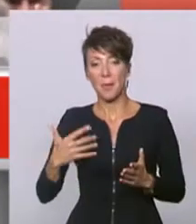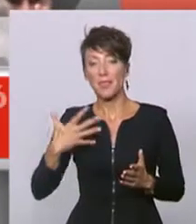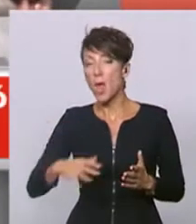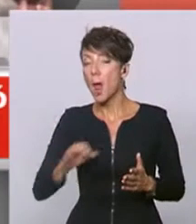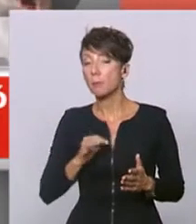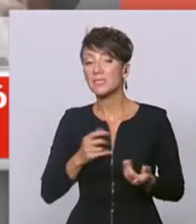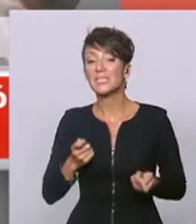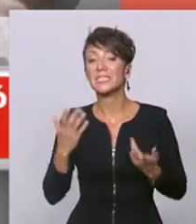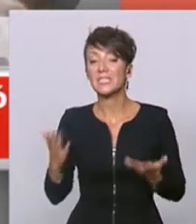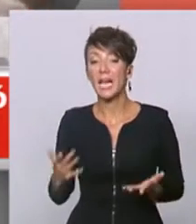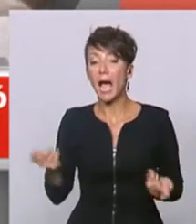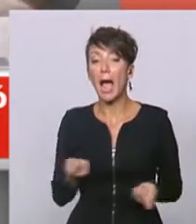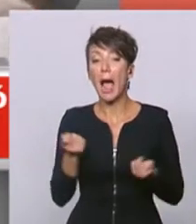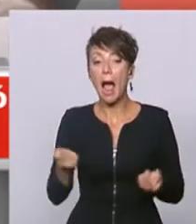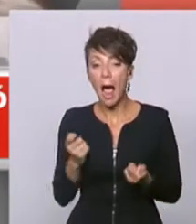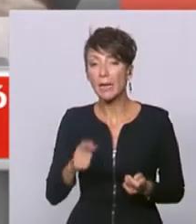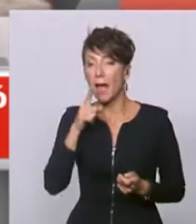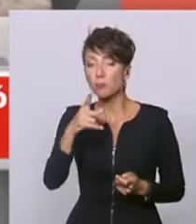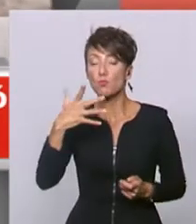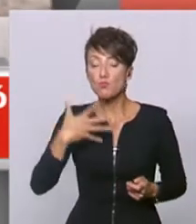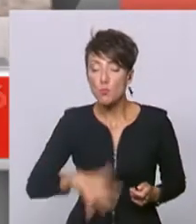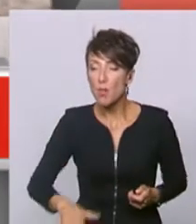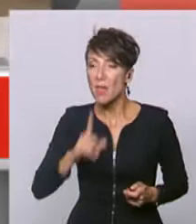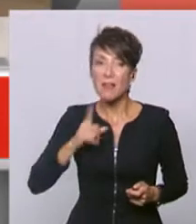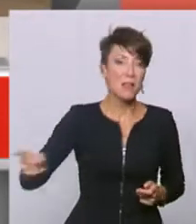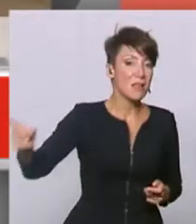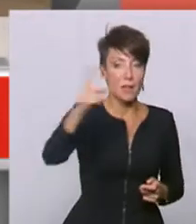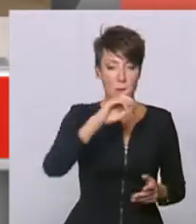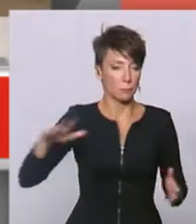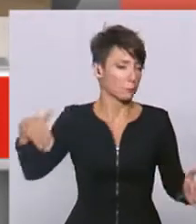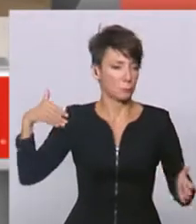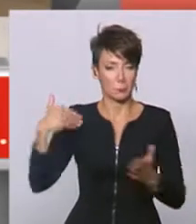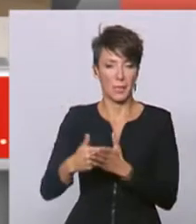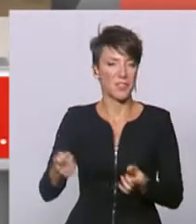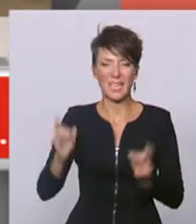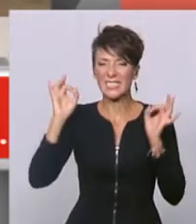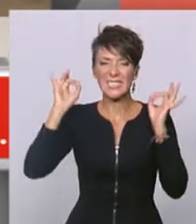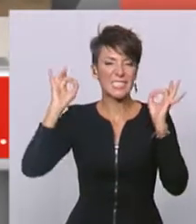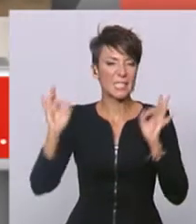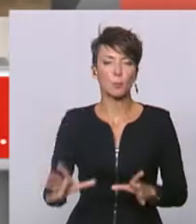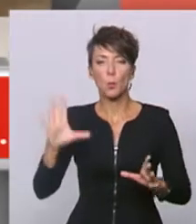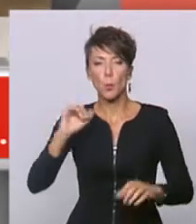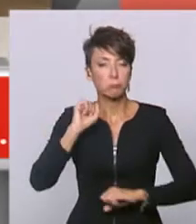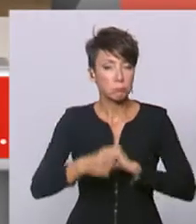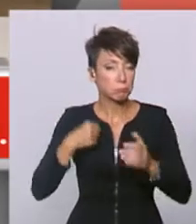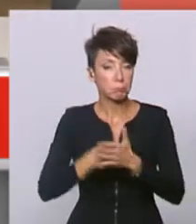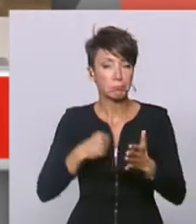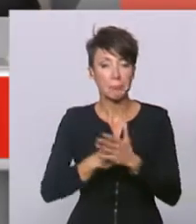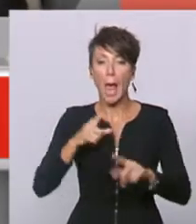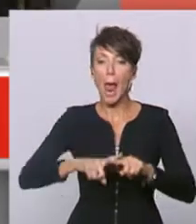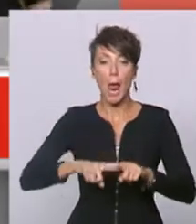καθεστώς. Κάνετε οτιδήποτε, ακριβώς αυτό που λέει το καθεστώς. Όλο αυτό τον καιρό δεν έχετε κάνει τίποτα για τον αγώνα, για την Ελλήνων